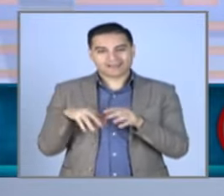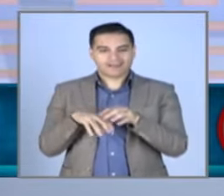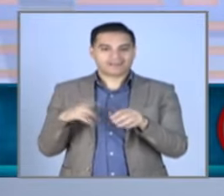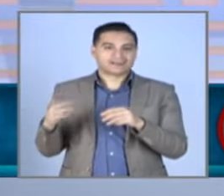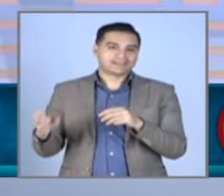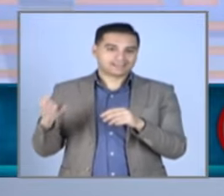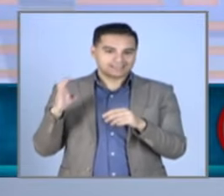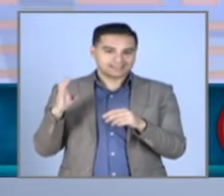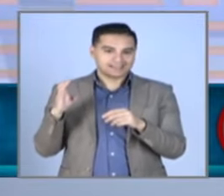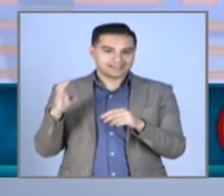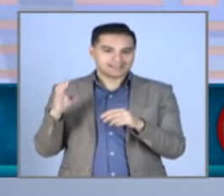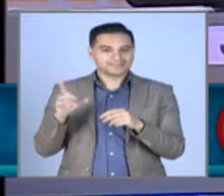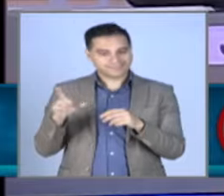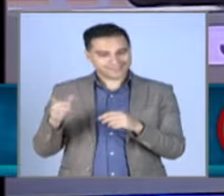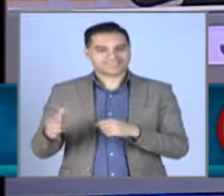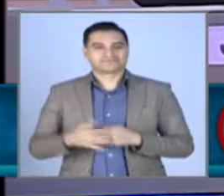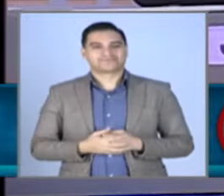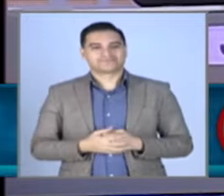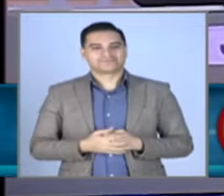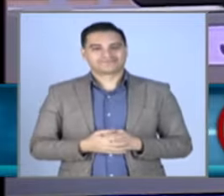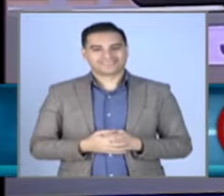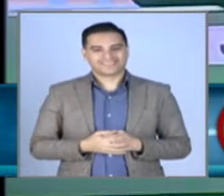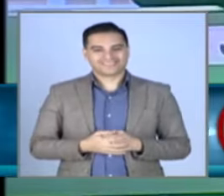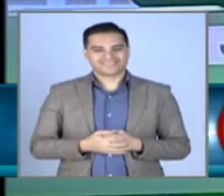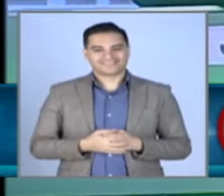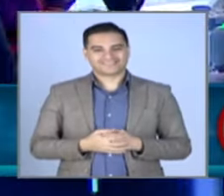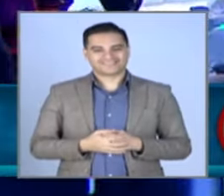يحيى، إجابة صحيحة.